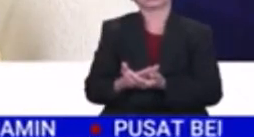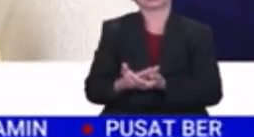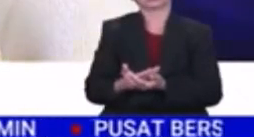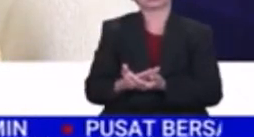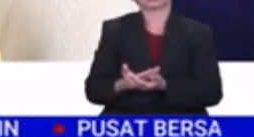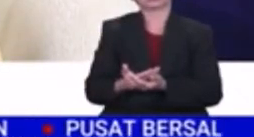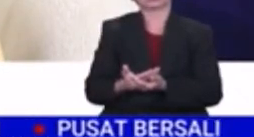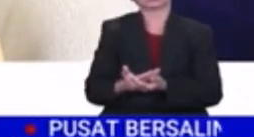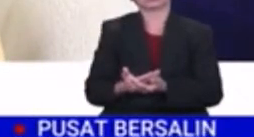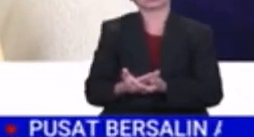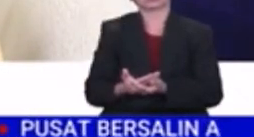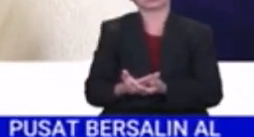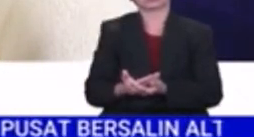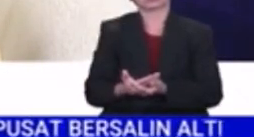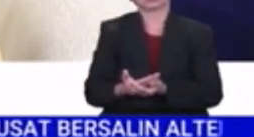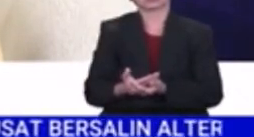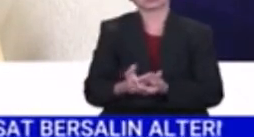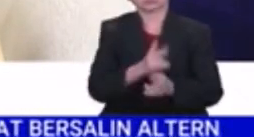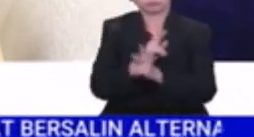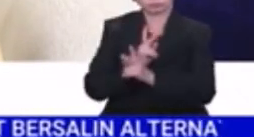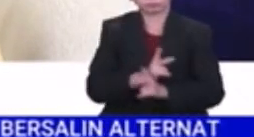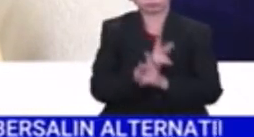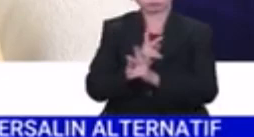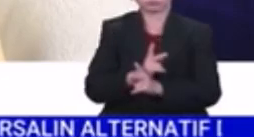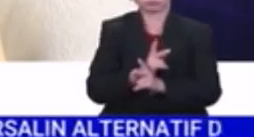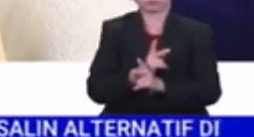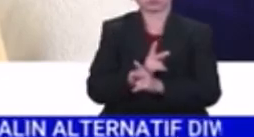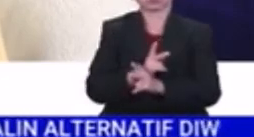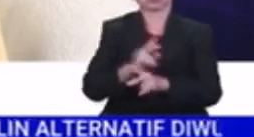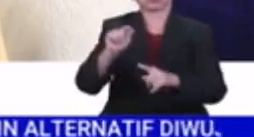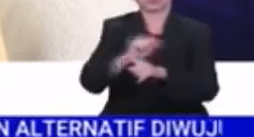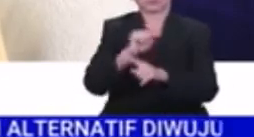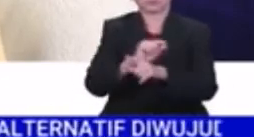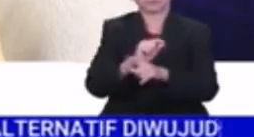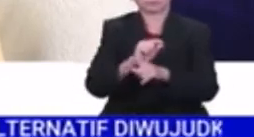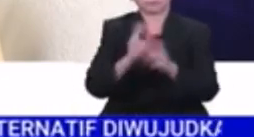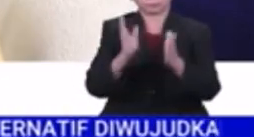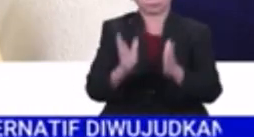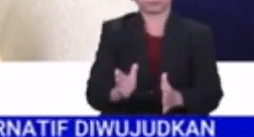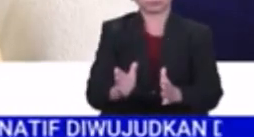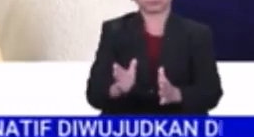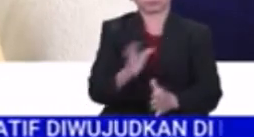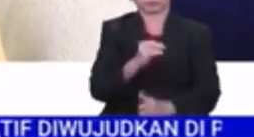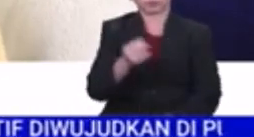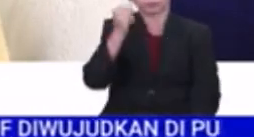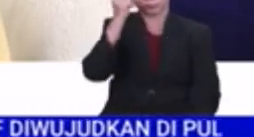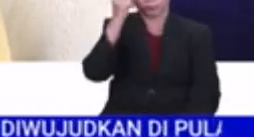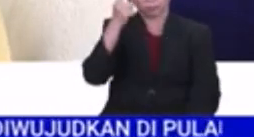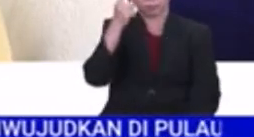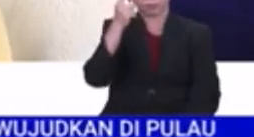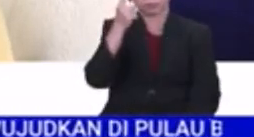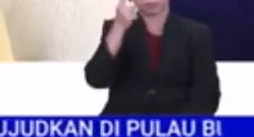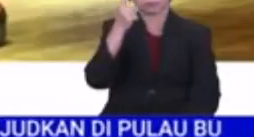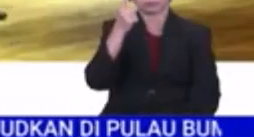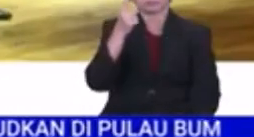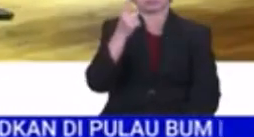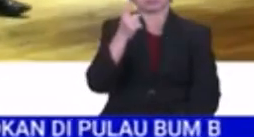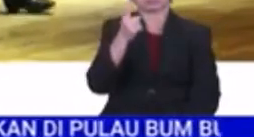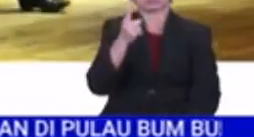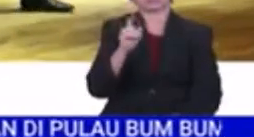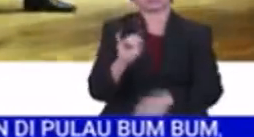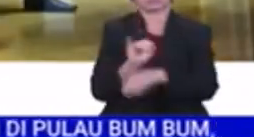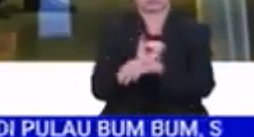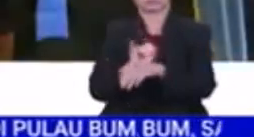hantu kita melindungi dan menjaga hak pengguna dan juga memahami peranan industri